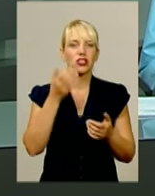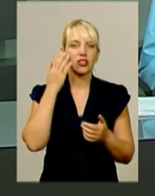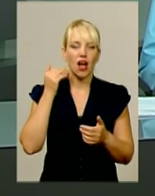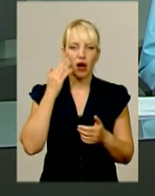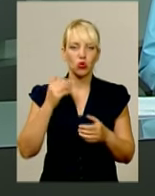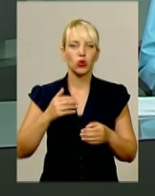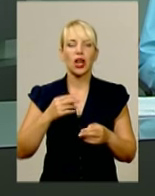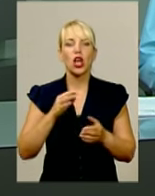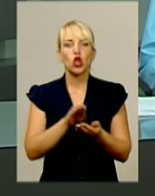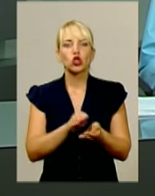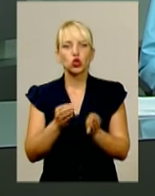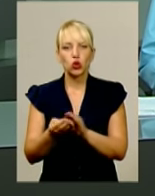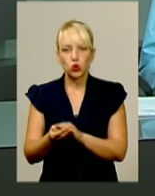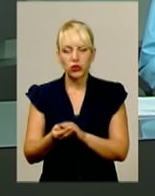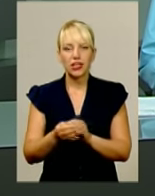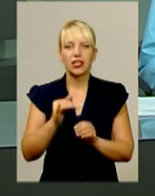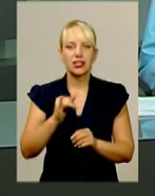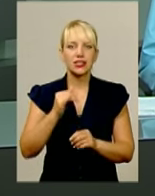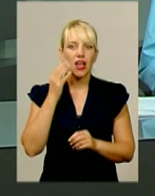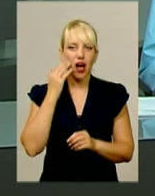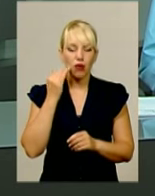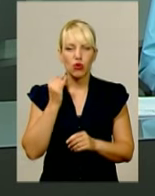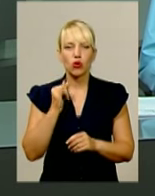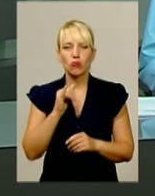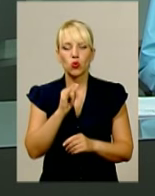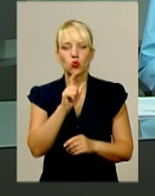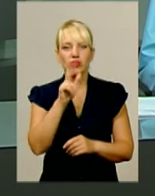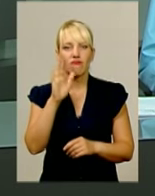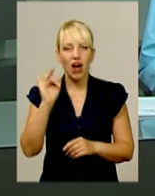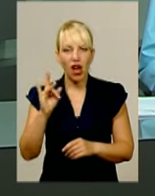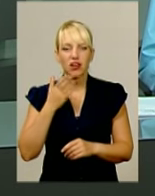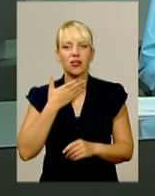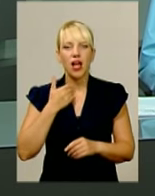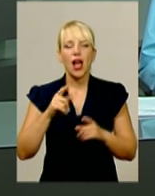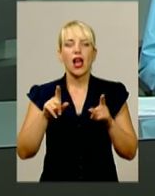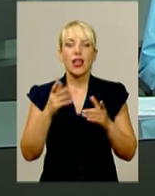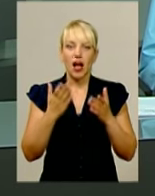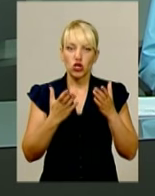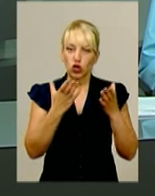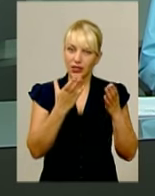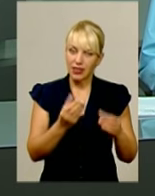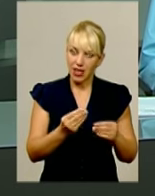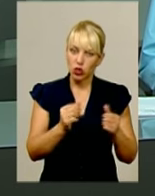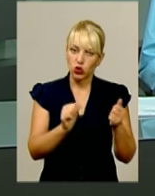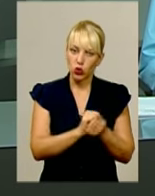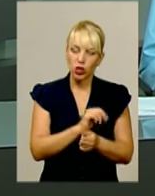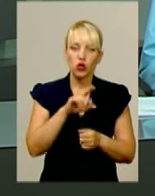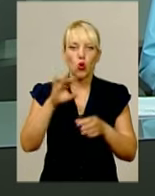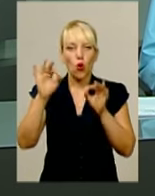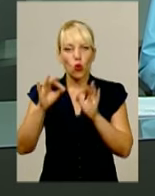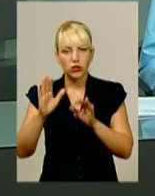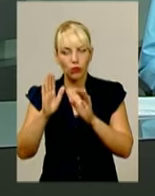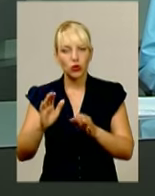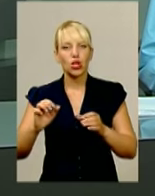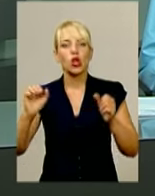яблучною начинкою та узвар. Підмічали, якщо день сухий, то й осінь буде суха, якщо дощ, то й осінь буде